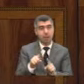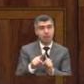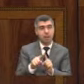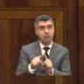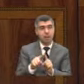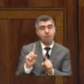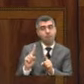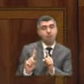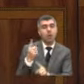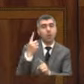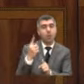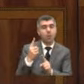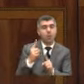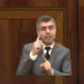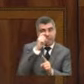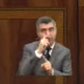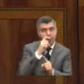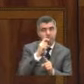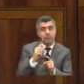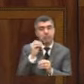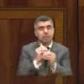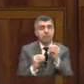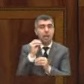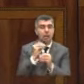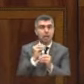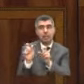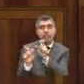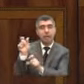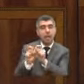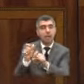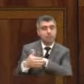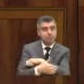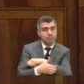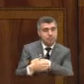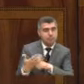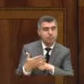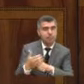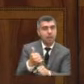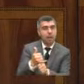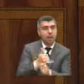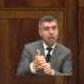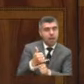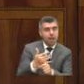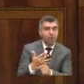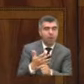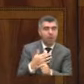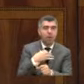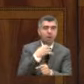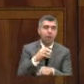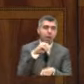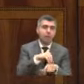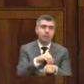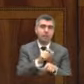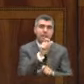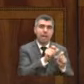شويه ولا مضر بزاف، خصوصا الفئات الفقيره. ما القهاوي مالي ما نعاودش داكشي اللي قال لي